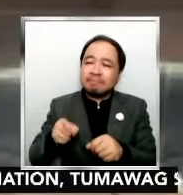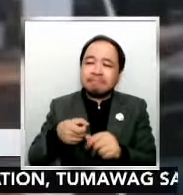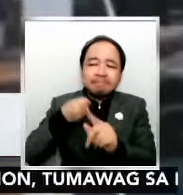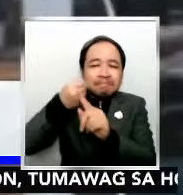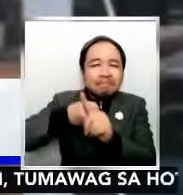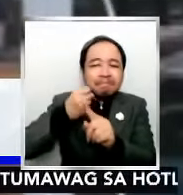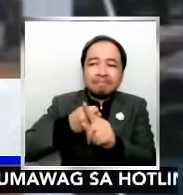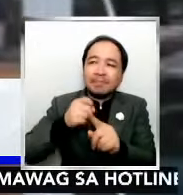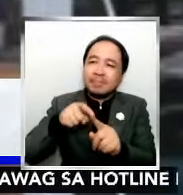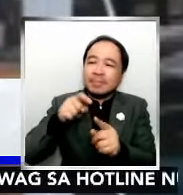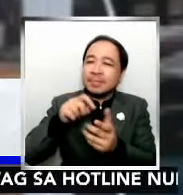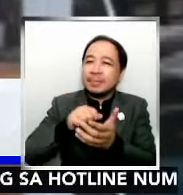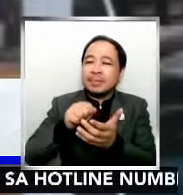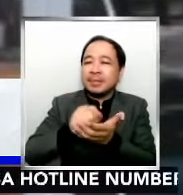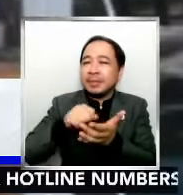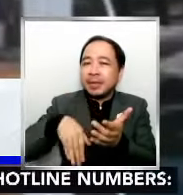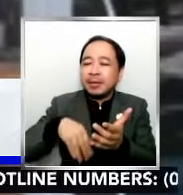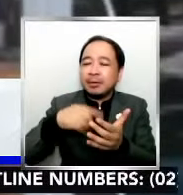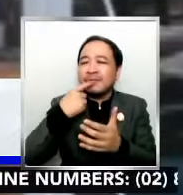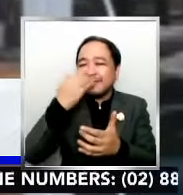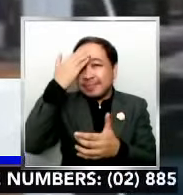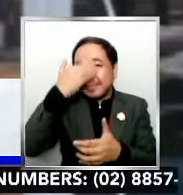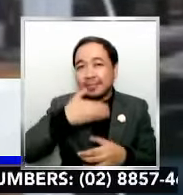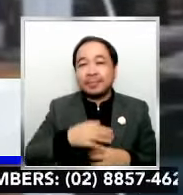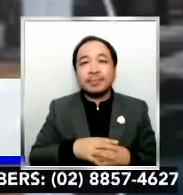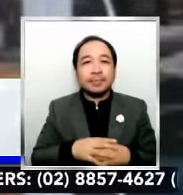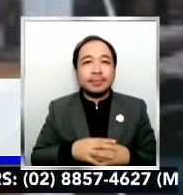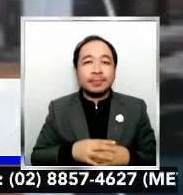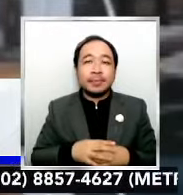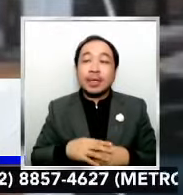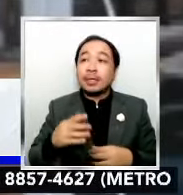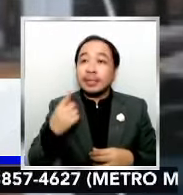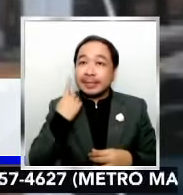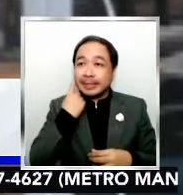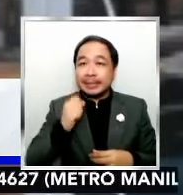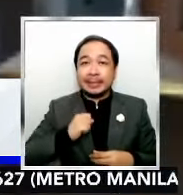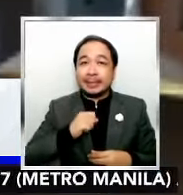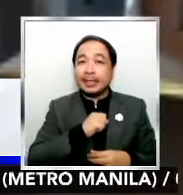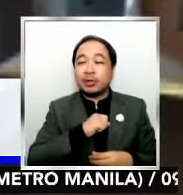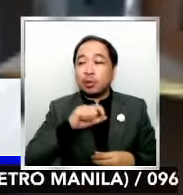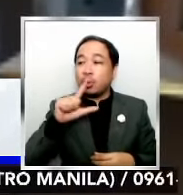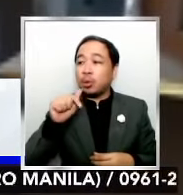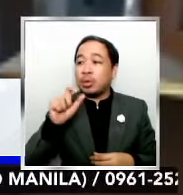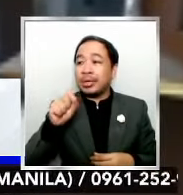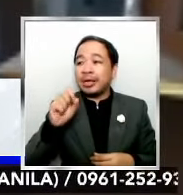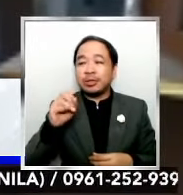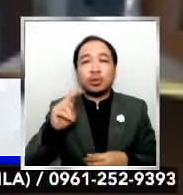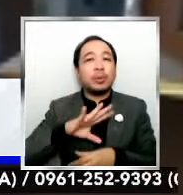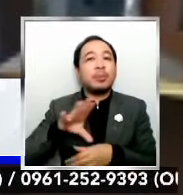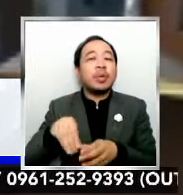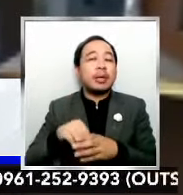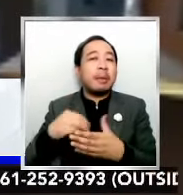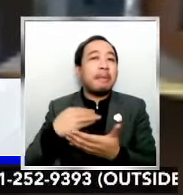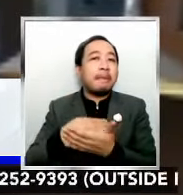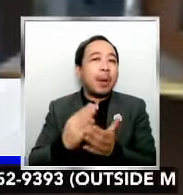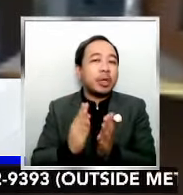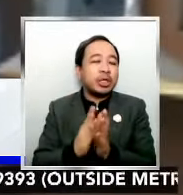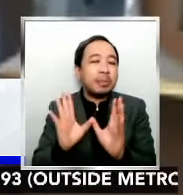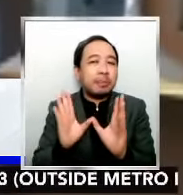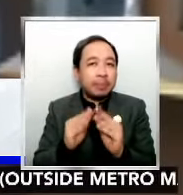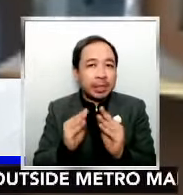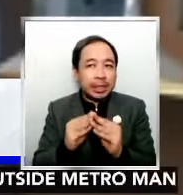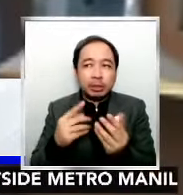next item, ano? Nasa budget hearing naman sa Senado si Senator Ping Lacson. Sa pagtalakay sa budget ng Department of National